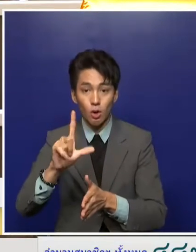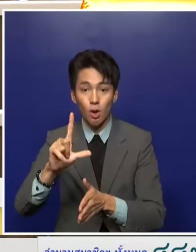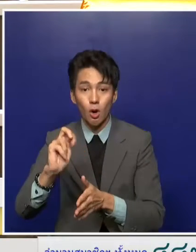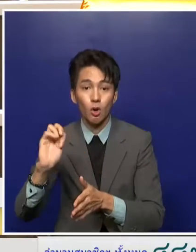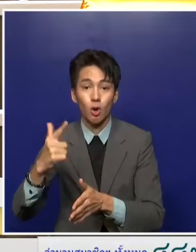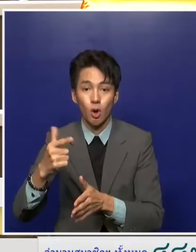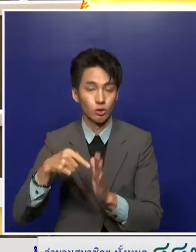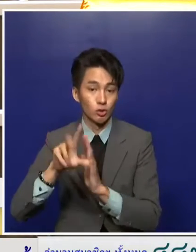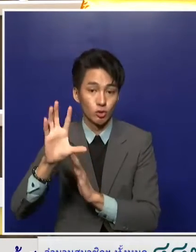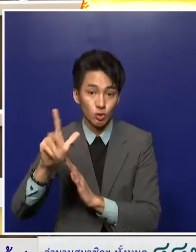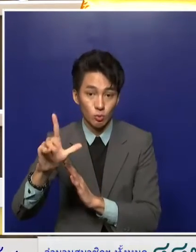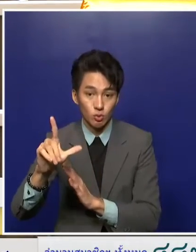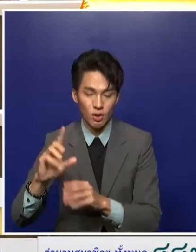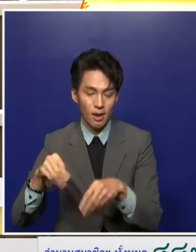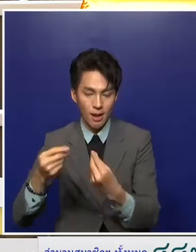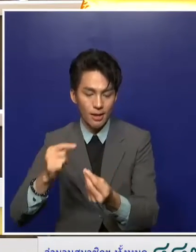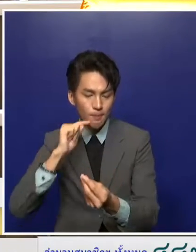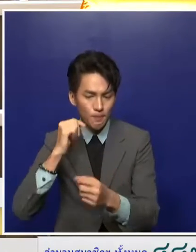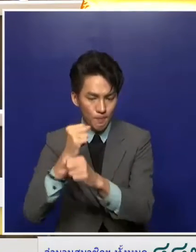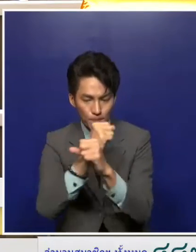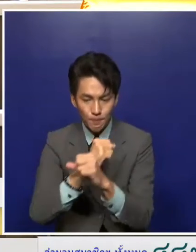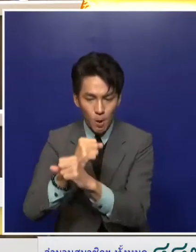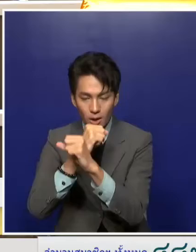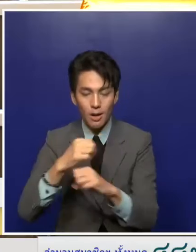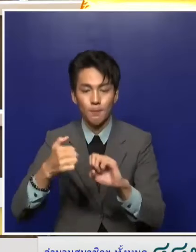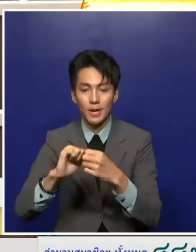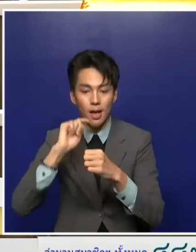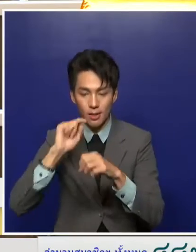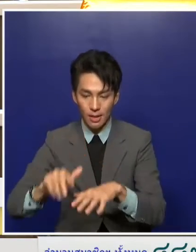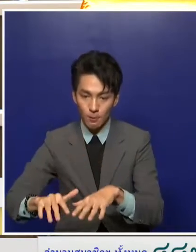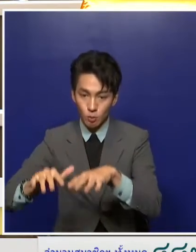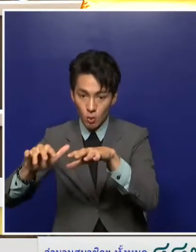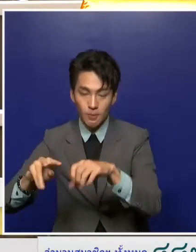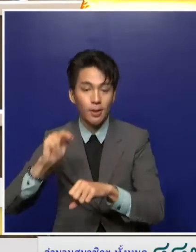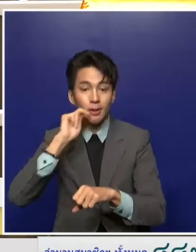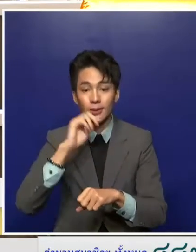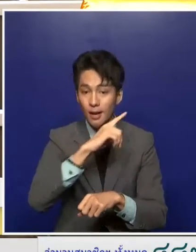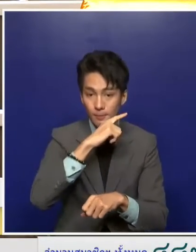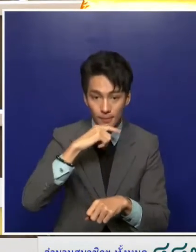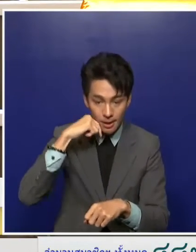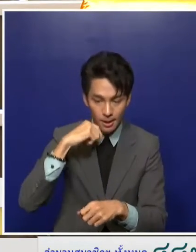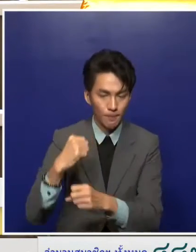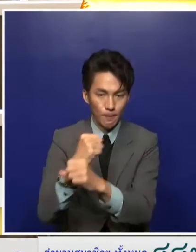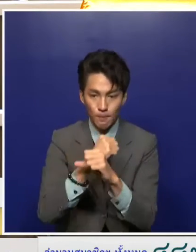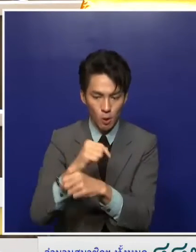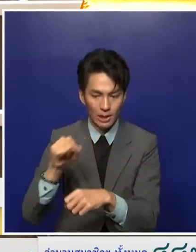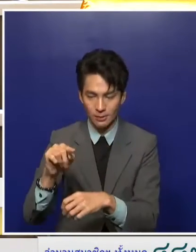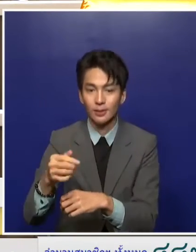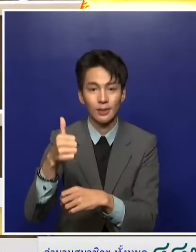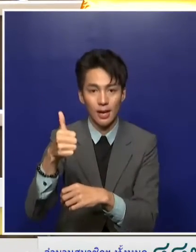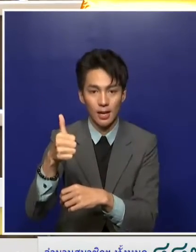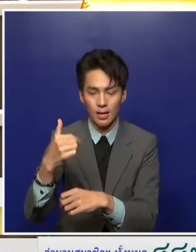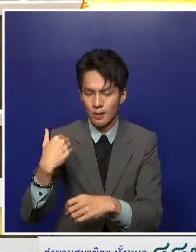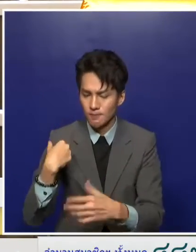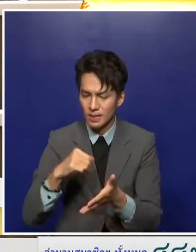ช่วยบรรเทาปัญหาน้ำท่วมและบรรเทาภัยแล้งและยังมีการเสนอโครงการแก้ไขปัญหาให้กับ